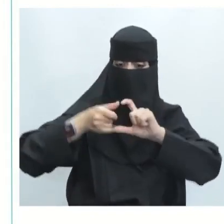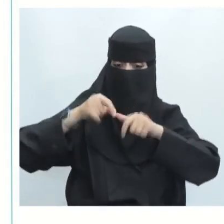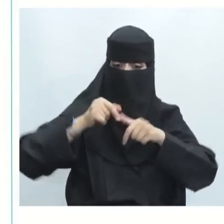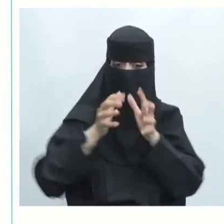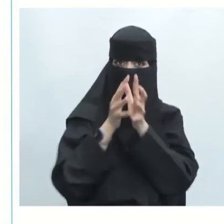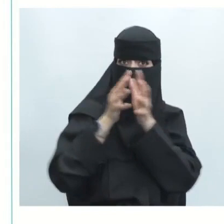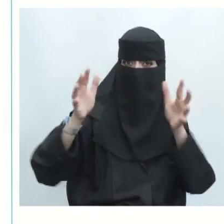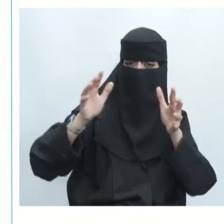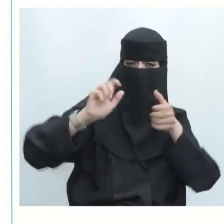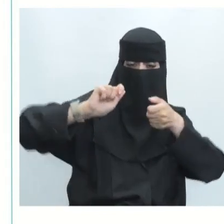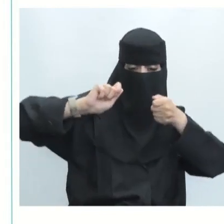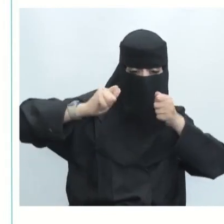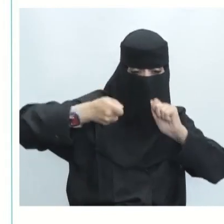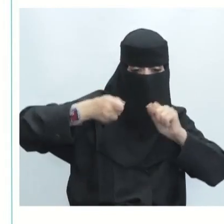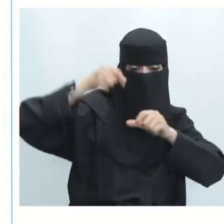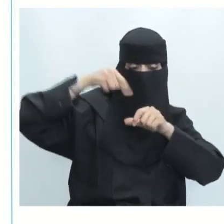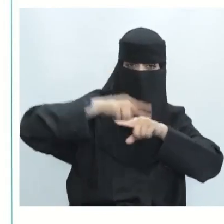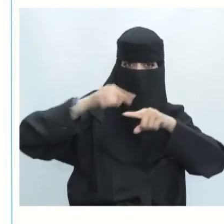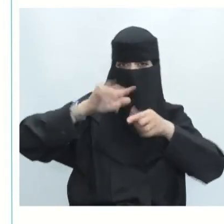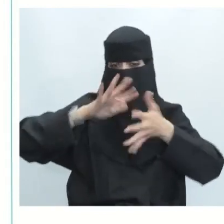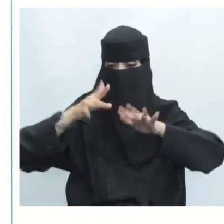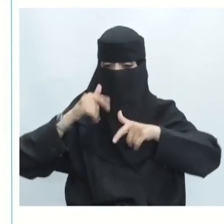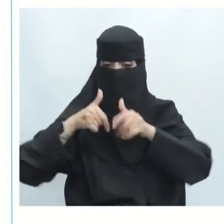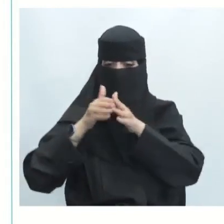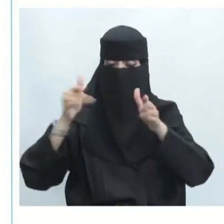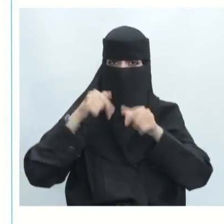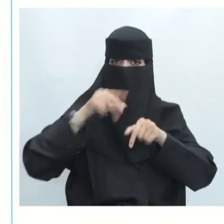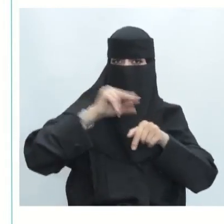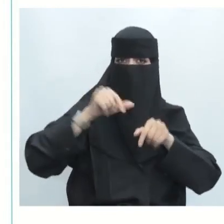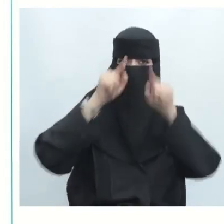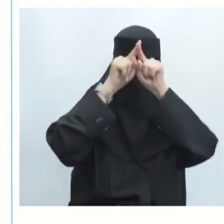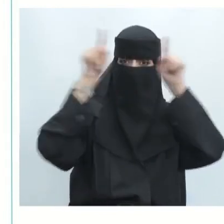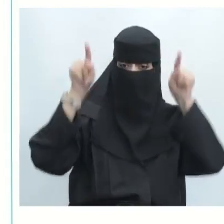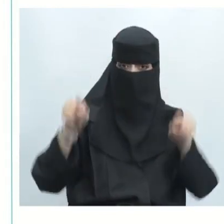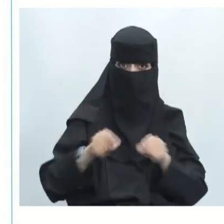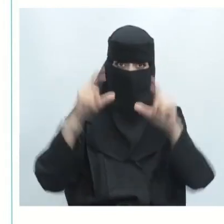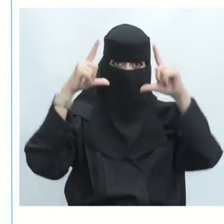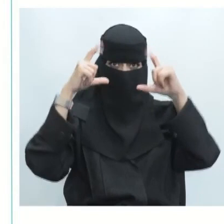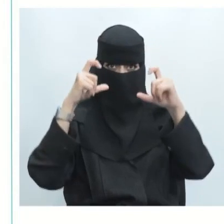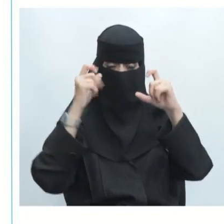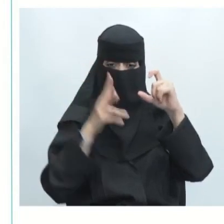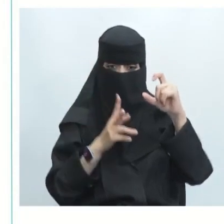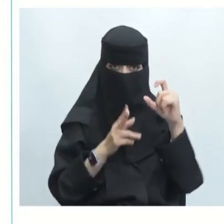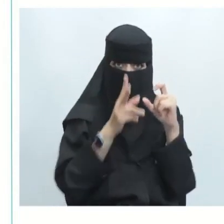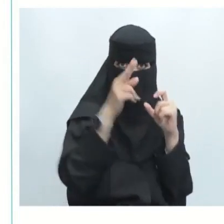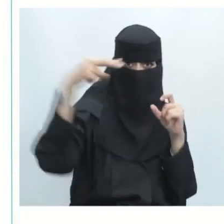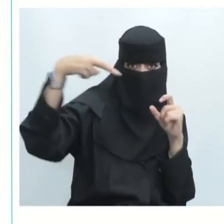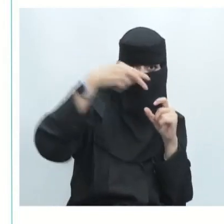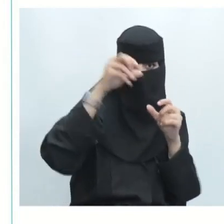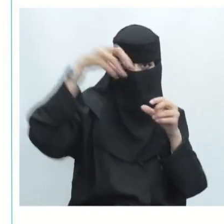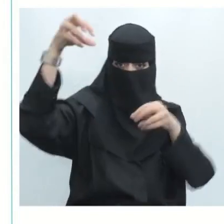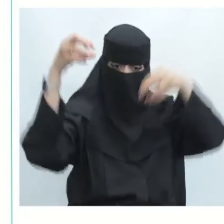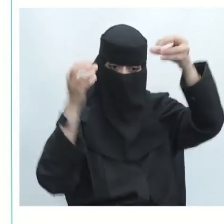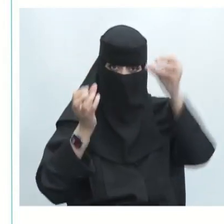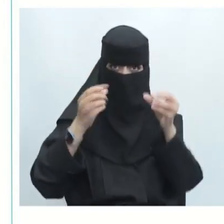المقطعه نحن نعرف ان الصوره التي تاتينا مقطعه بهذا الشكل ونقوم بتركيب الصور ليظهر في